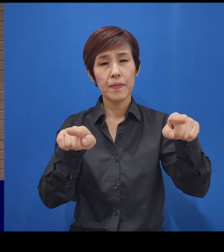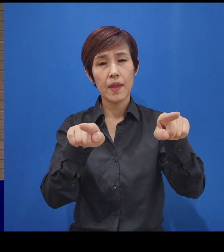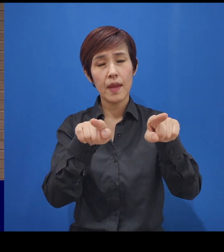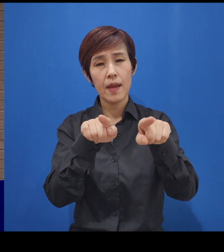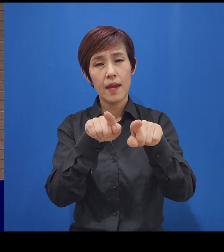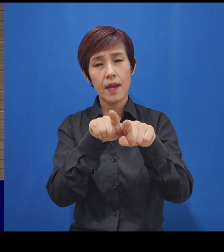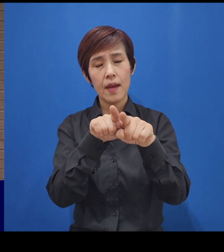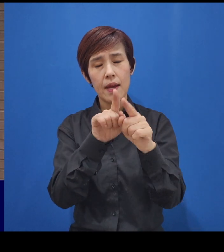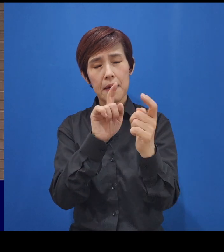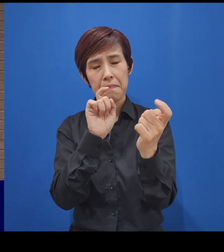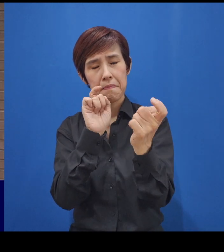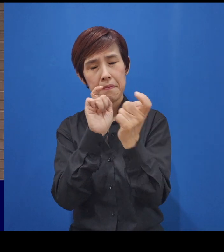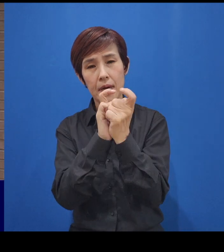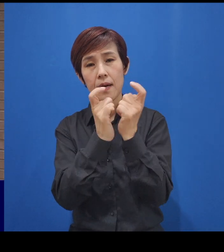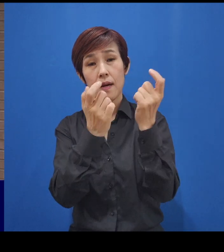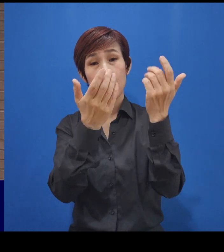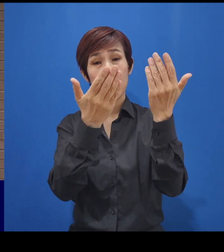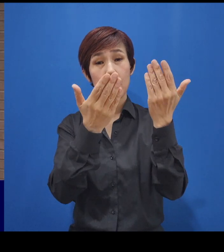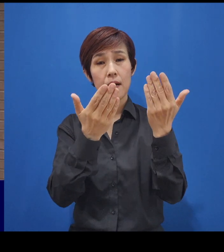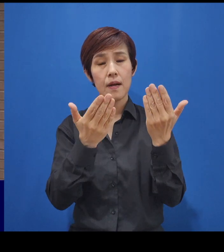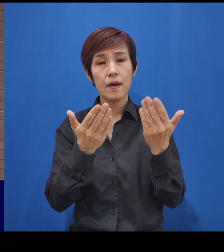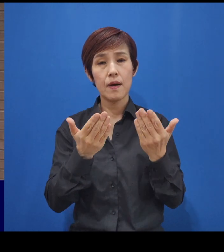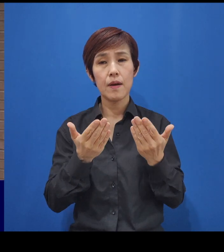주가 함께